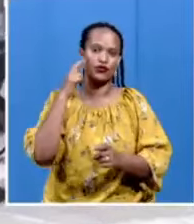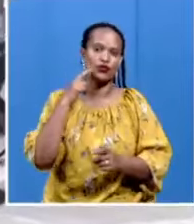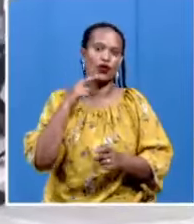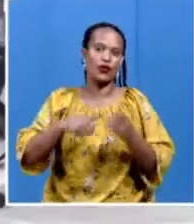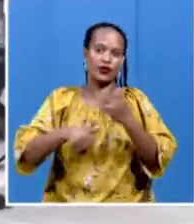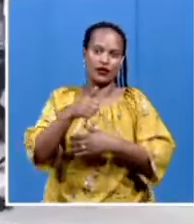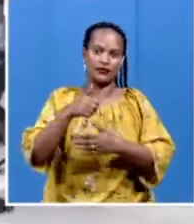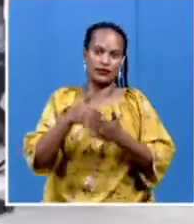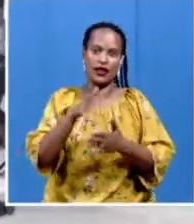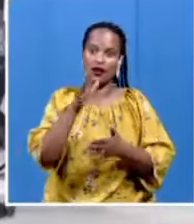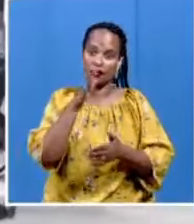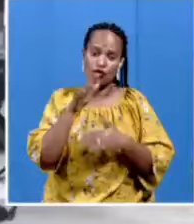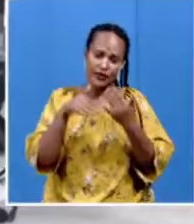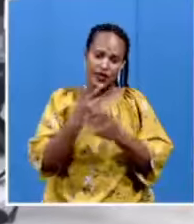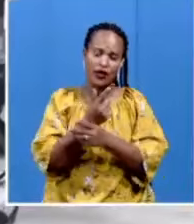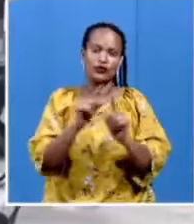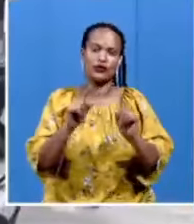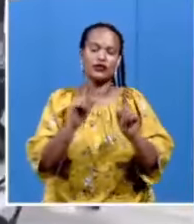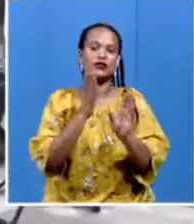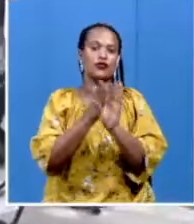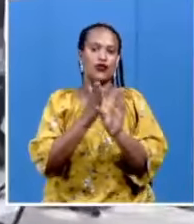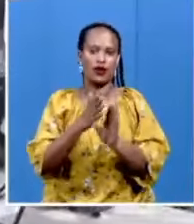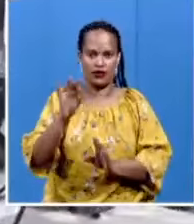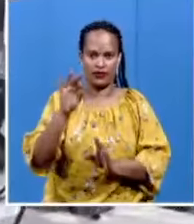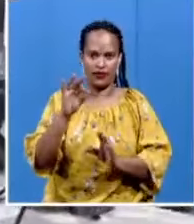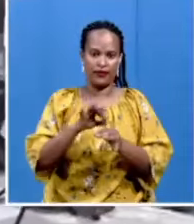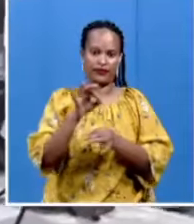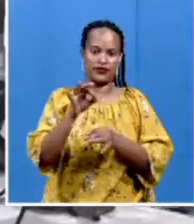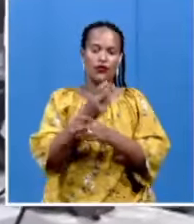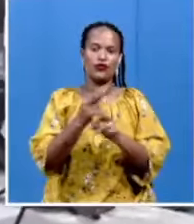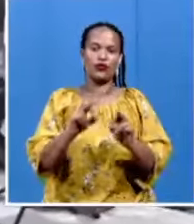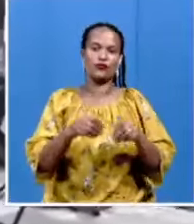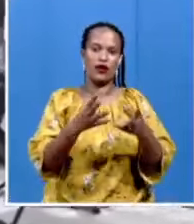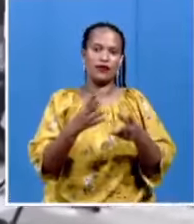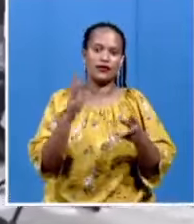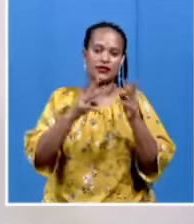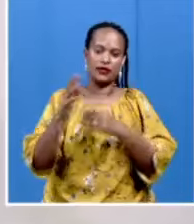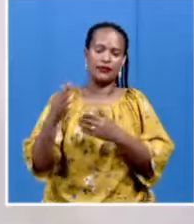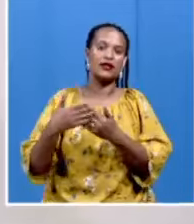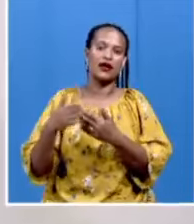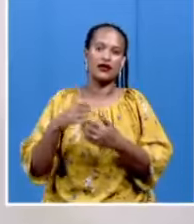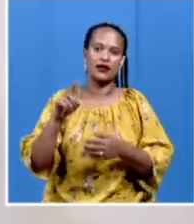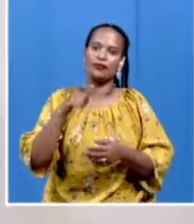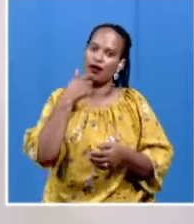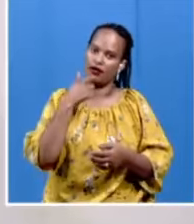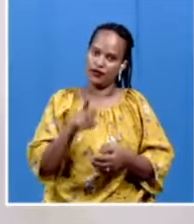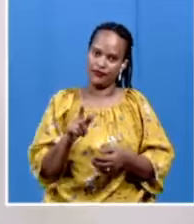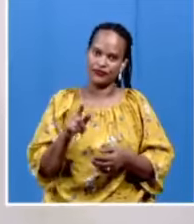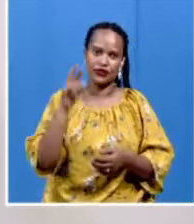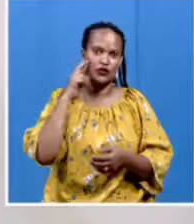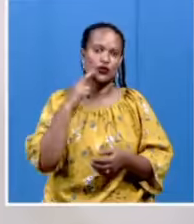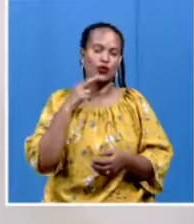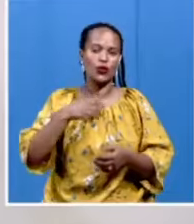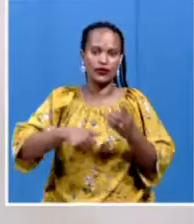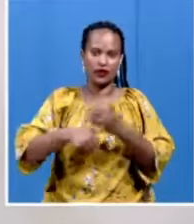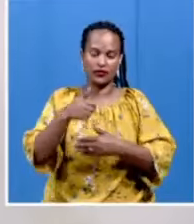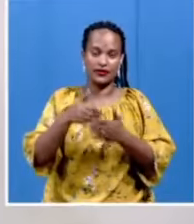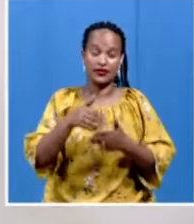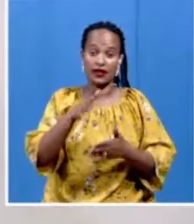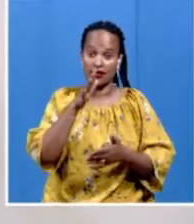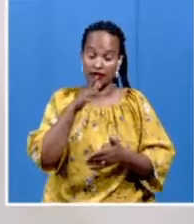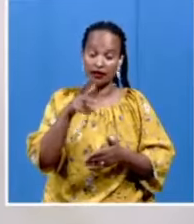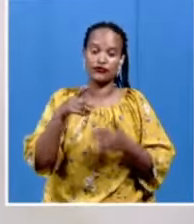ዝበፅሐን ኣዴታት ኩለ መድያዊ ሕውየት ስነልቦና ክረኽባ መንፈሳዊ ሕውየት ብምሃብ ፀገመን ክቃልል ይግባእ ኢሎም። ፆታዊ ጥቃዓት ዝበፅሐን